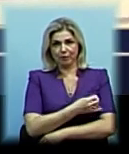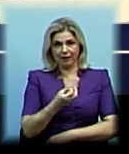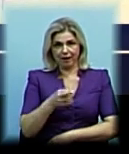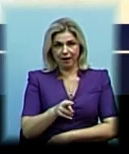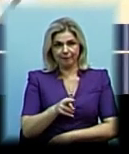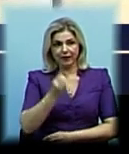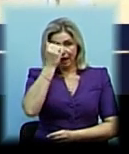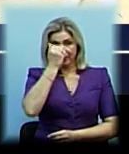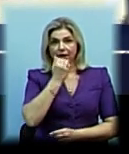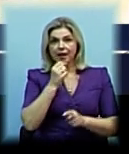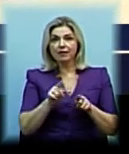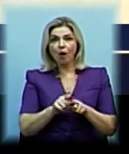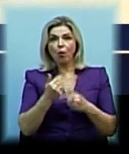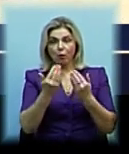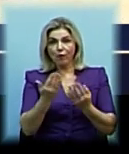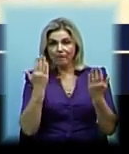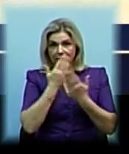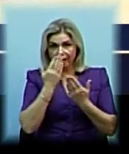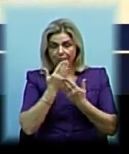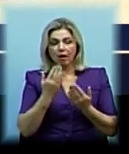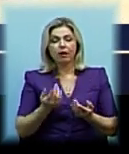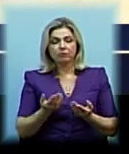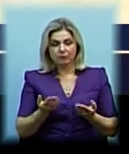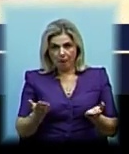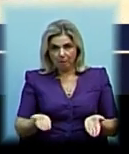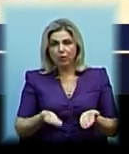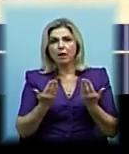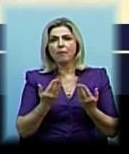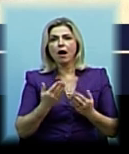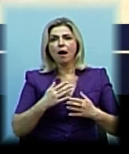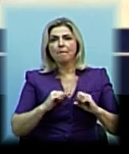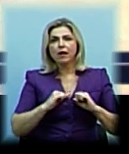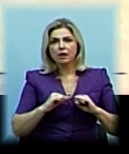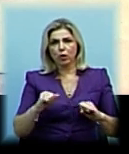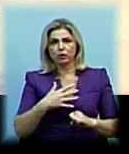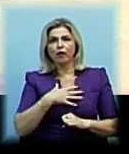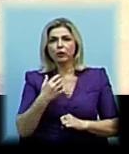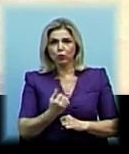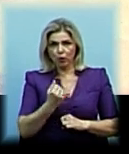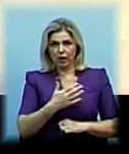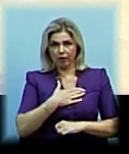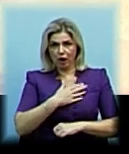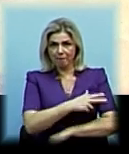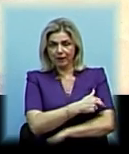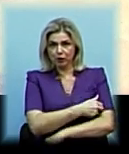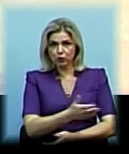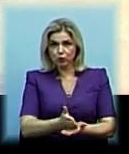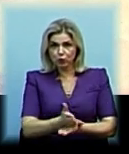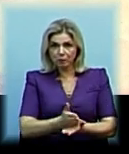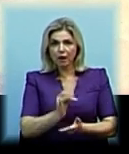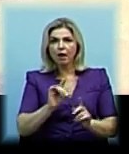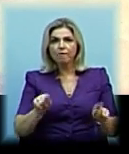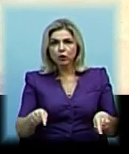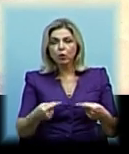фільму піднімається дійсно патріотичний дух нашої медичної служби і